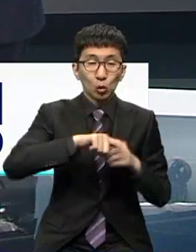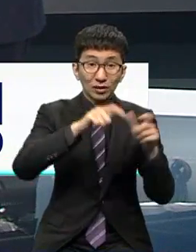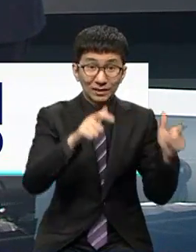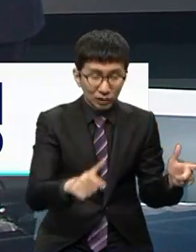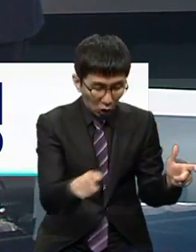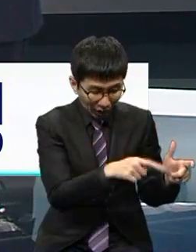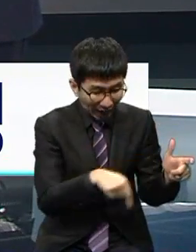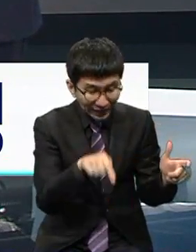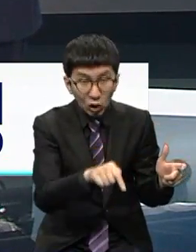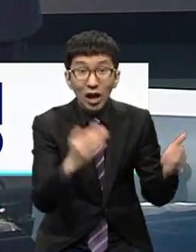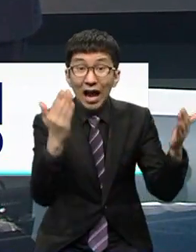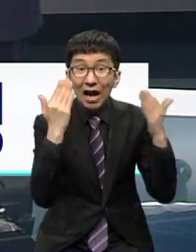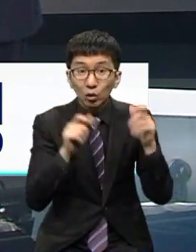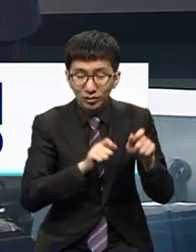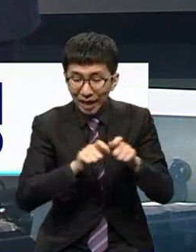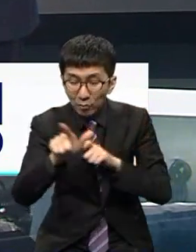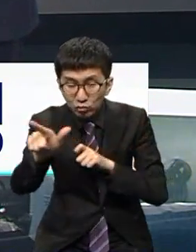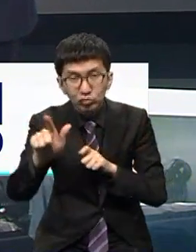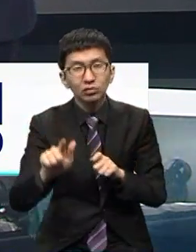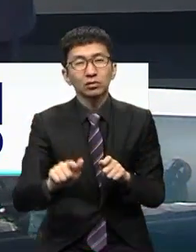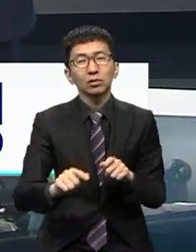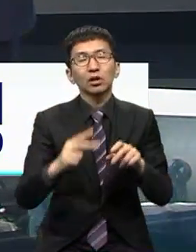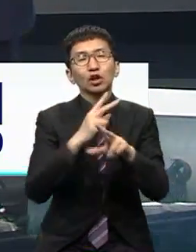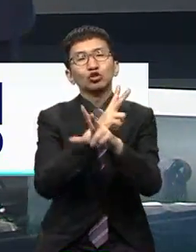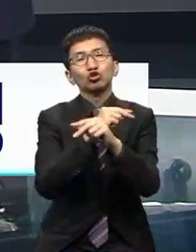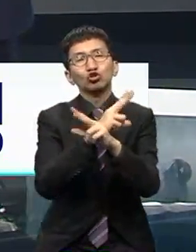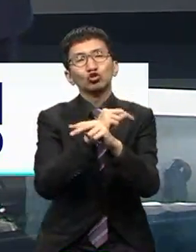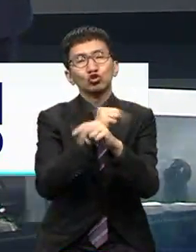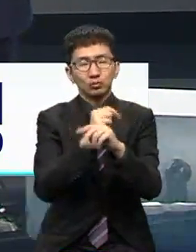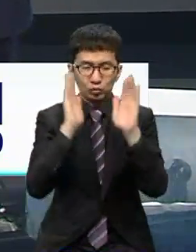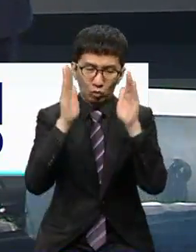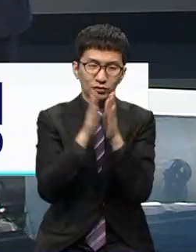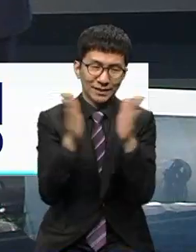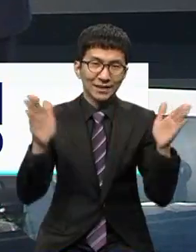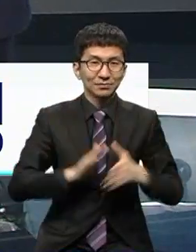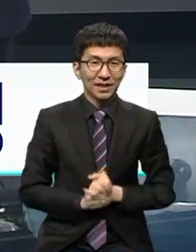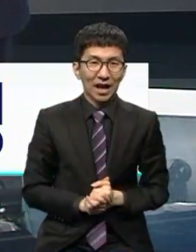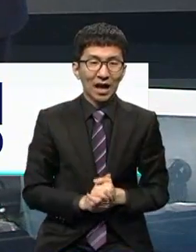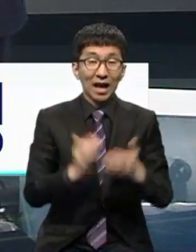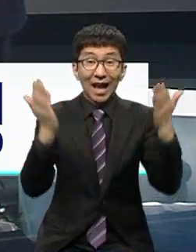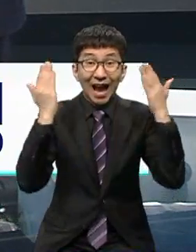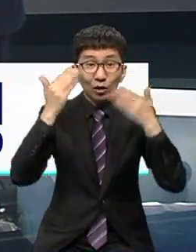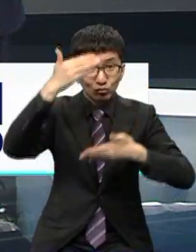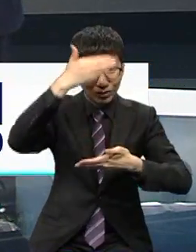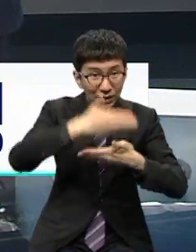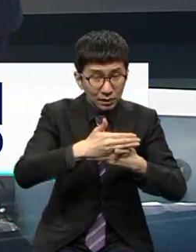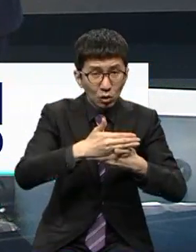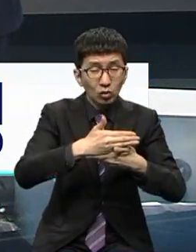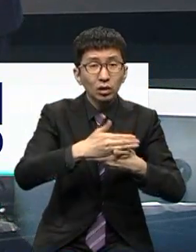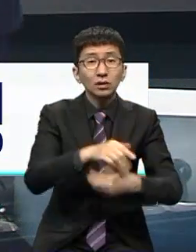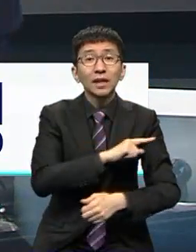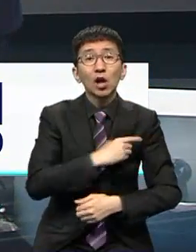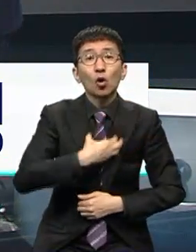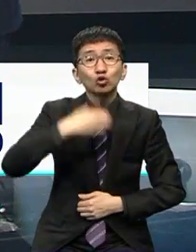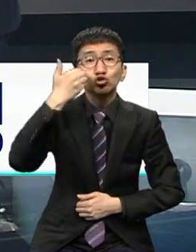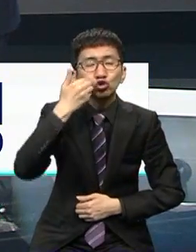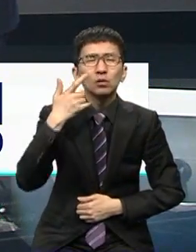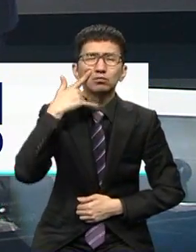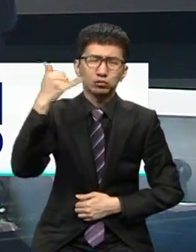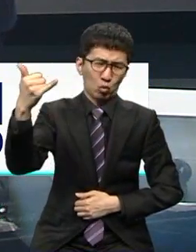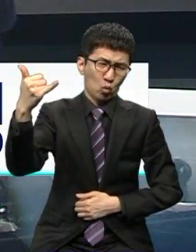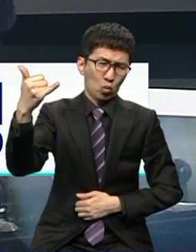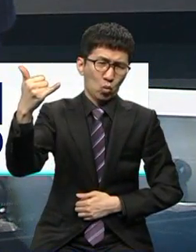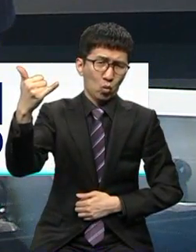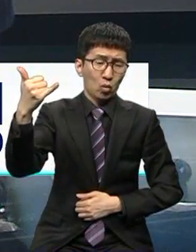수도권 학교 대부분이 오늘부터 원격 수업으로 바꿨습니다. 이렇게 학교가 문을 닫으면 학부모들이 걱정되는